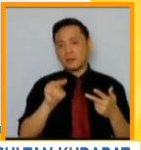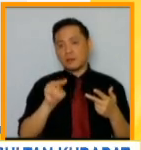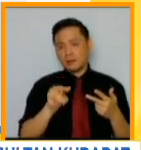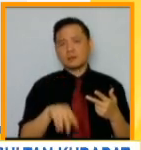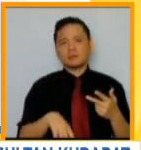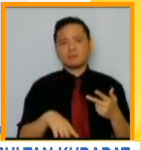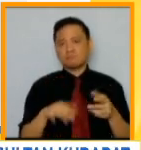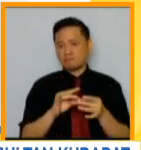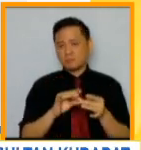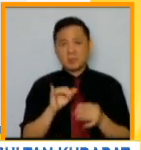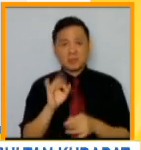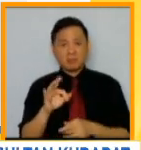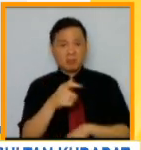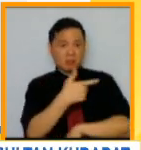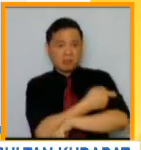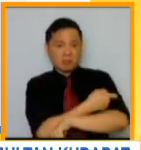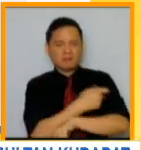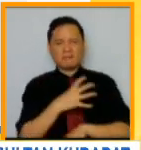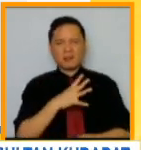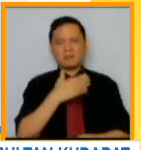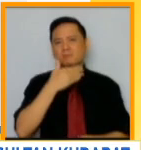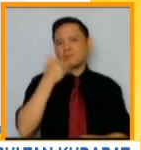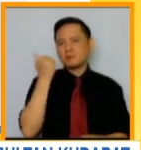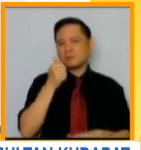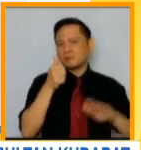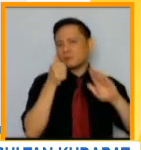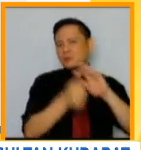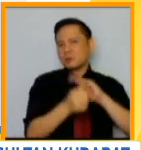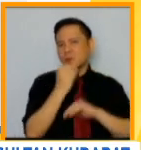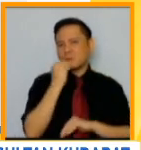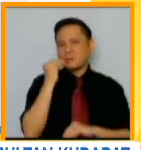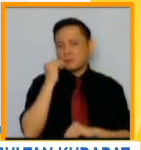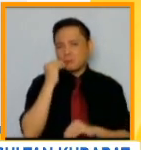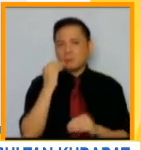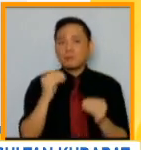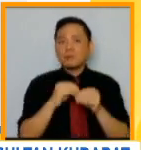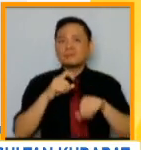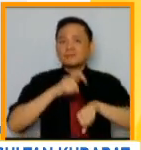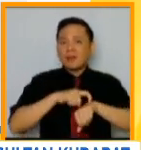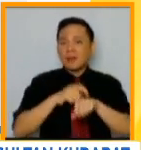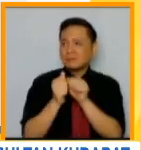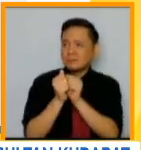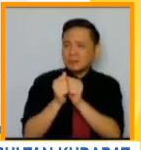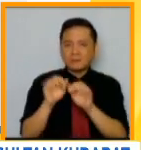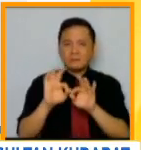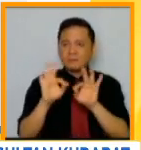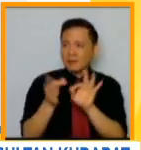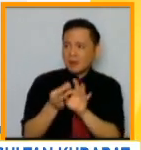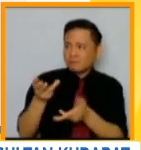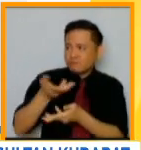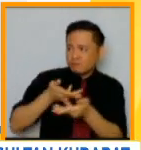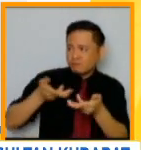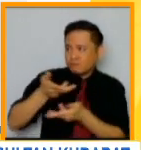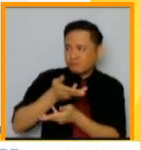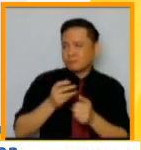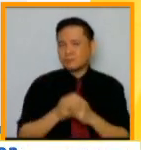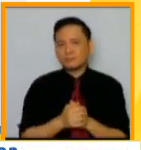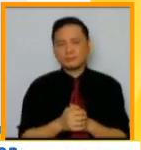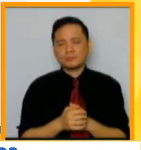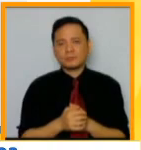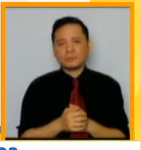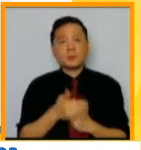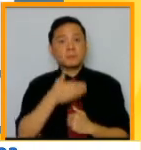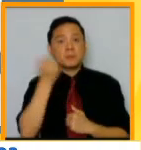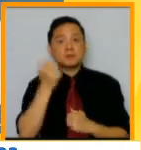mabuting mag-home quarantine na lang para mas mahabang oras nila makakasama ang kanilang pamilya. Maging istrikto na lang daw sa health